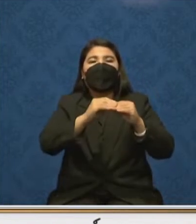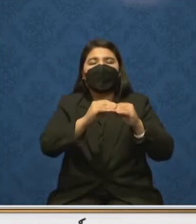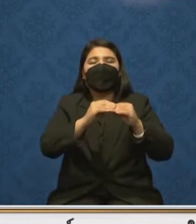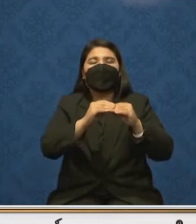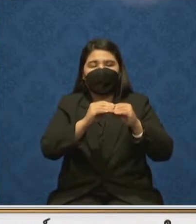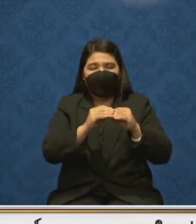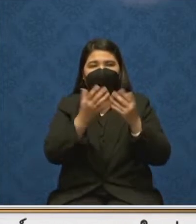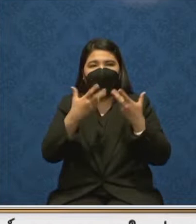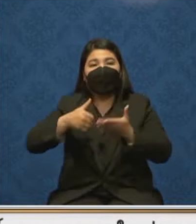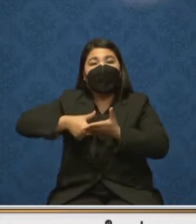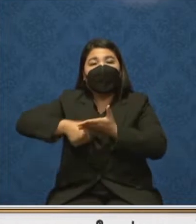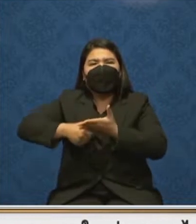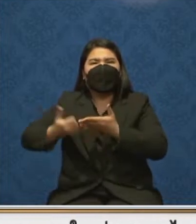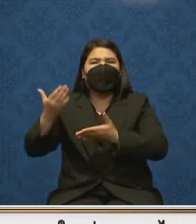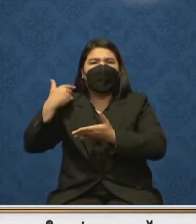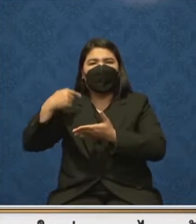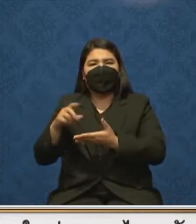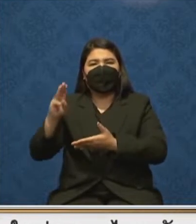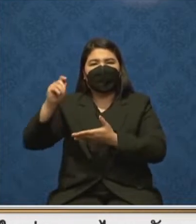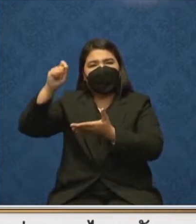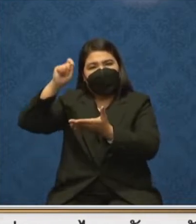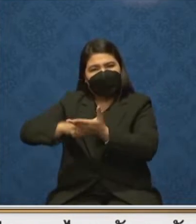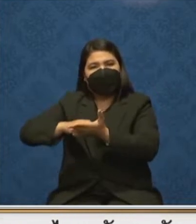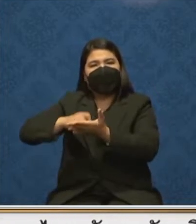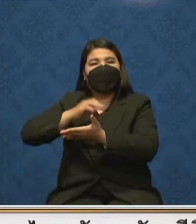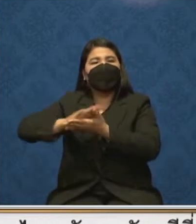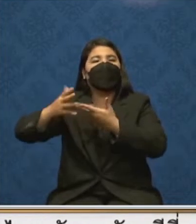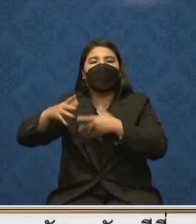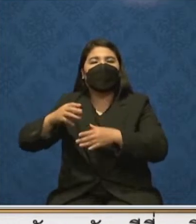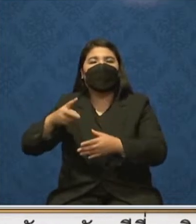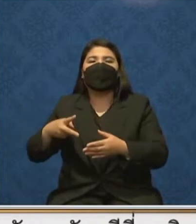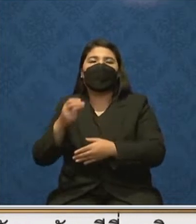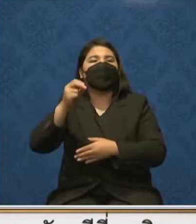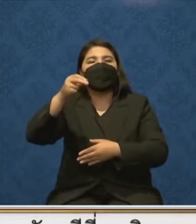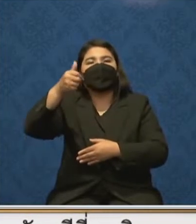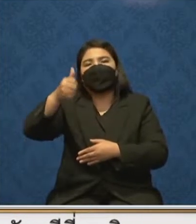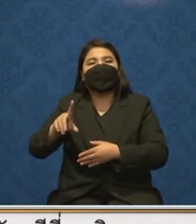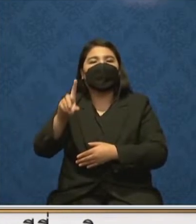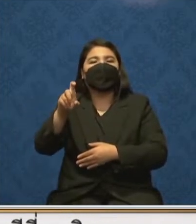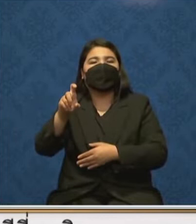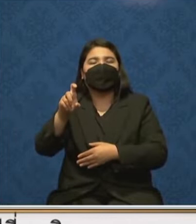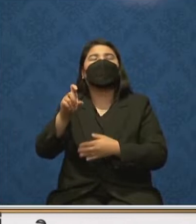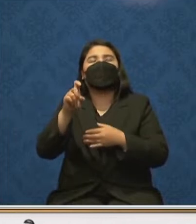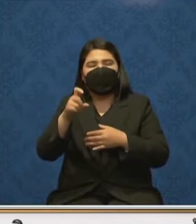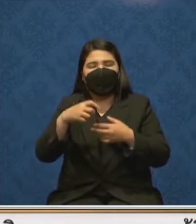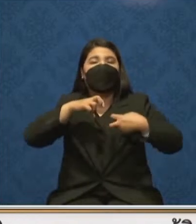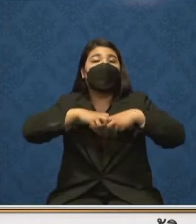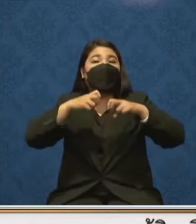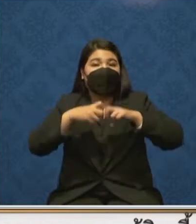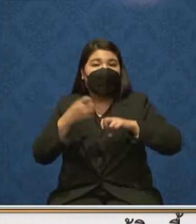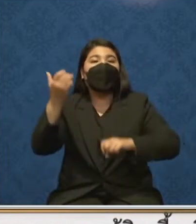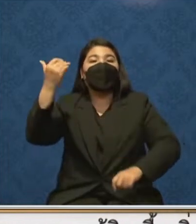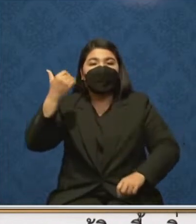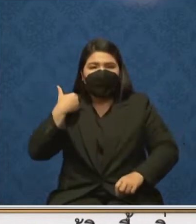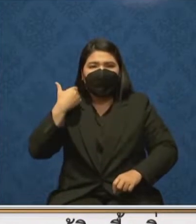ี่ตัดไม่ได้ Lanka